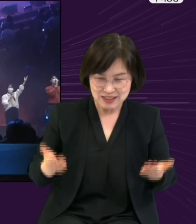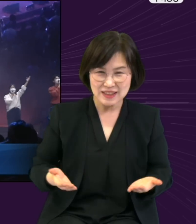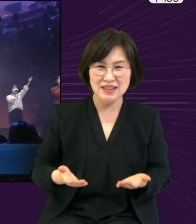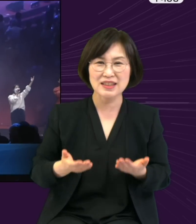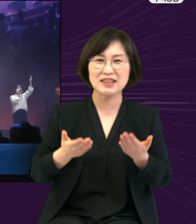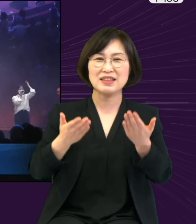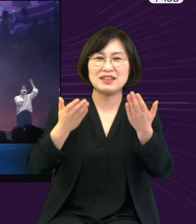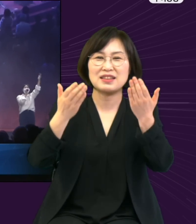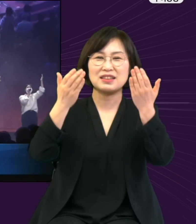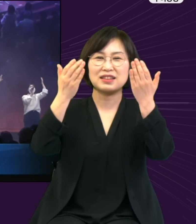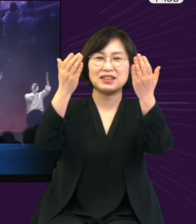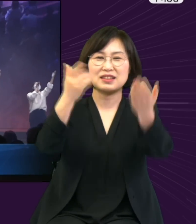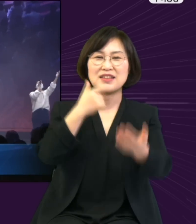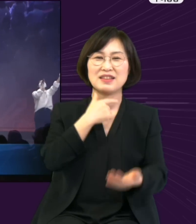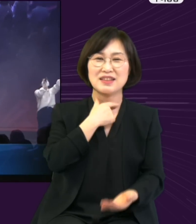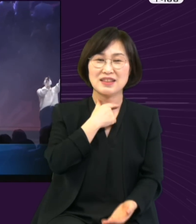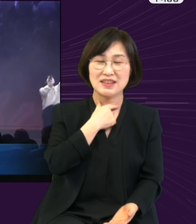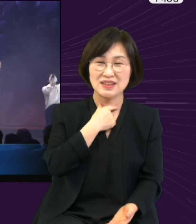경배하리